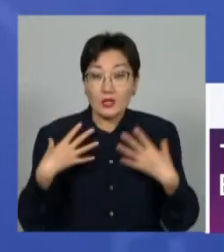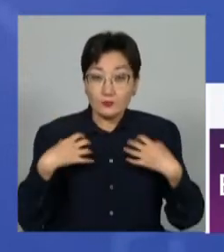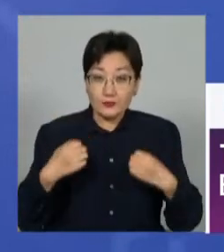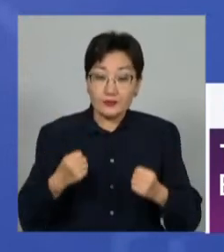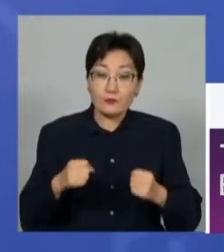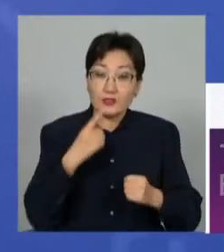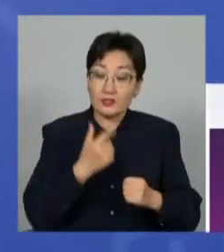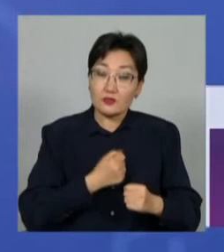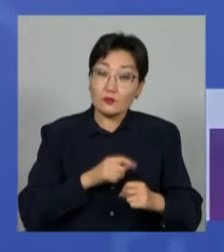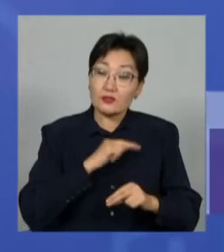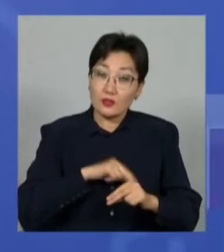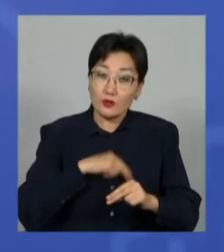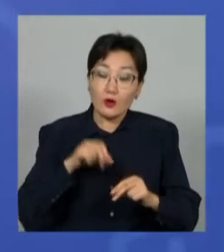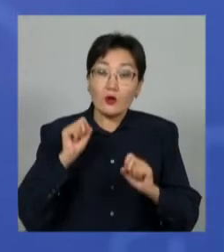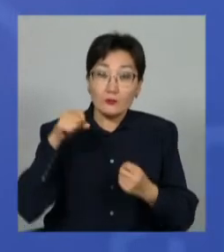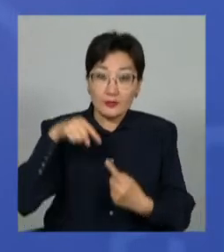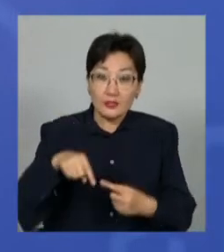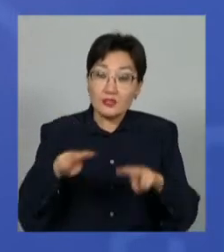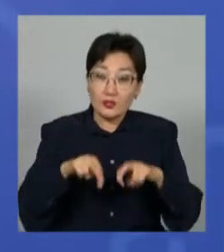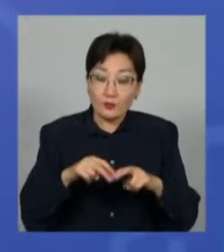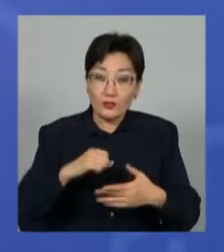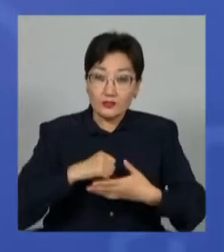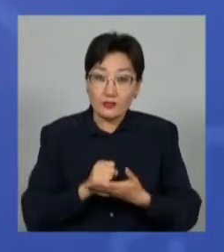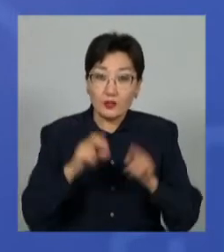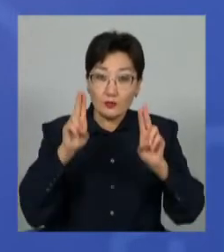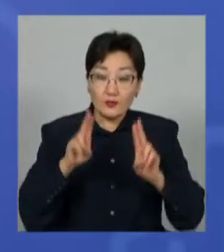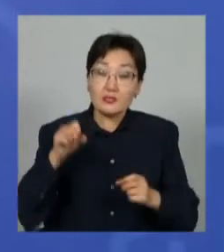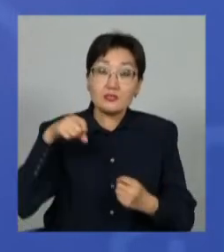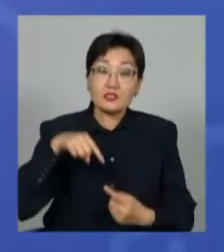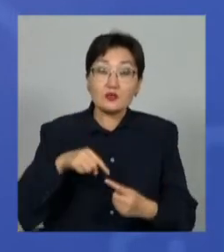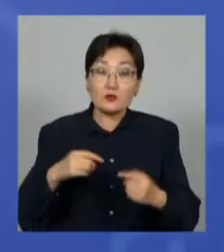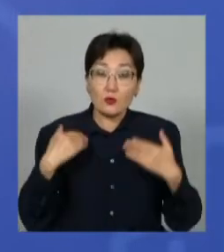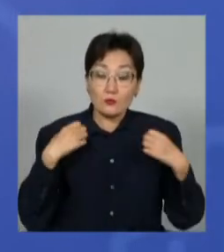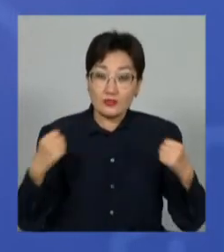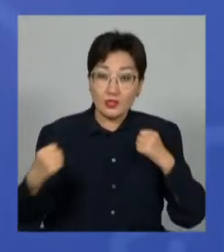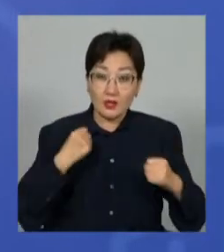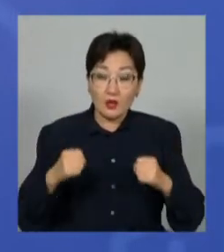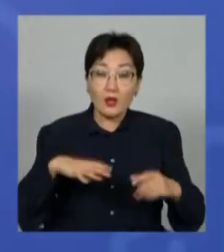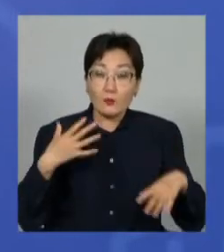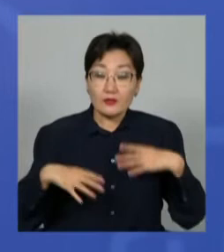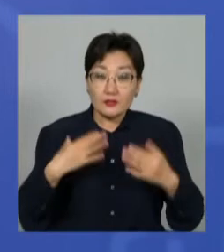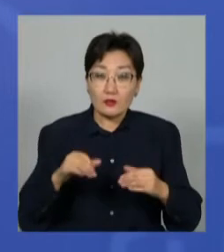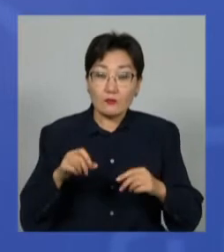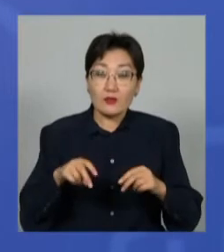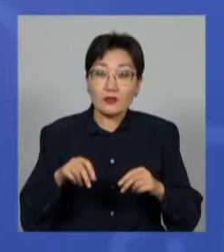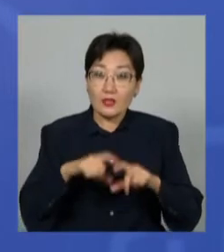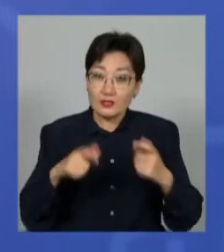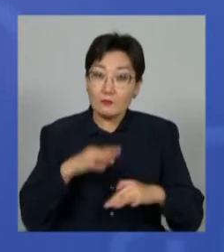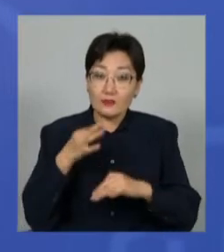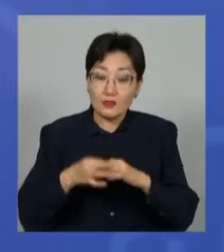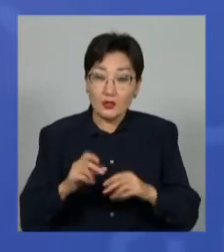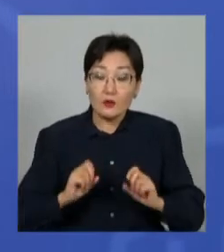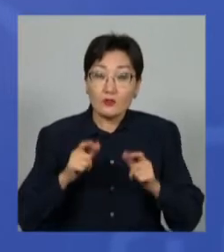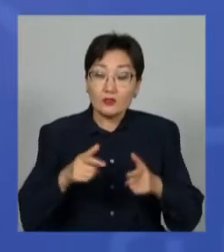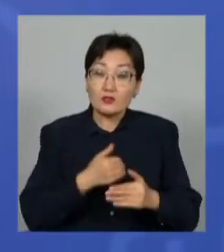денсаулығының әскери қызметке жарамды екені тексеріледі. Бекітілген нормативтерге сәйкес дене шынықтыру дайындығы бойынша сынақтан өтеді. Академияға